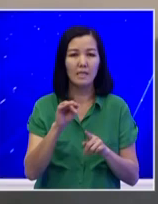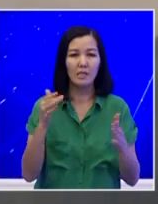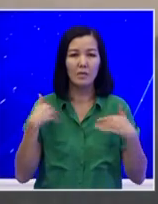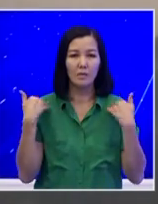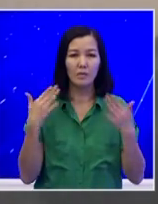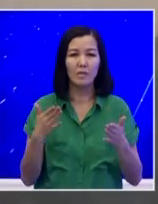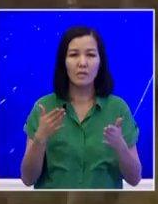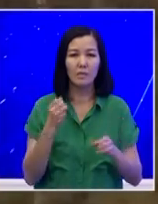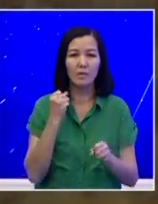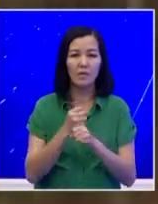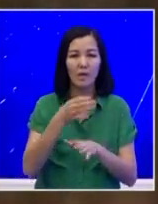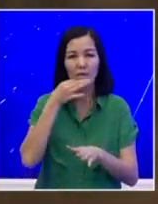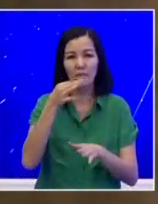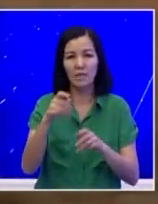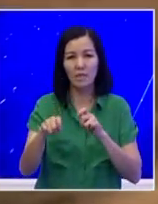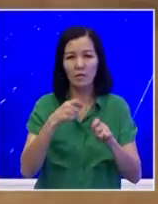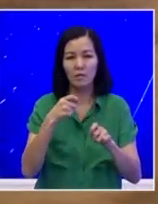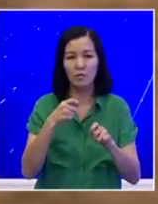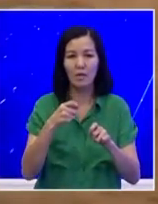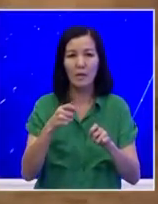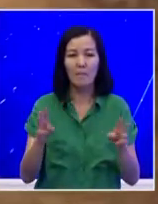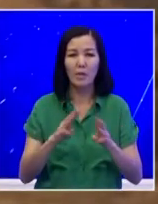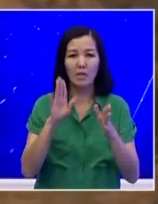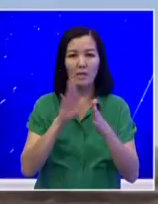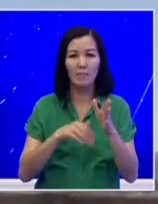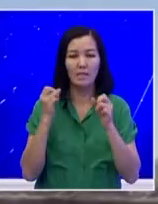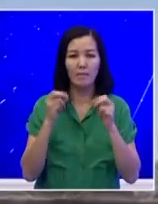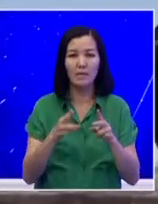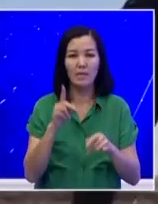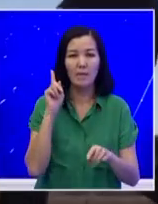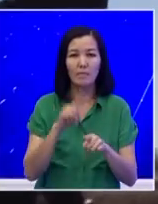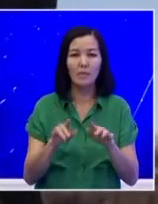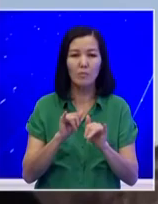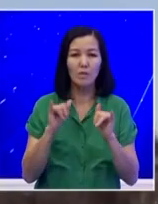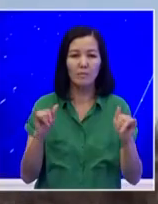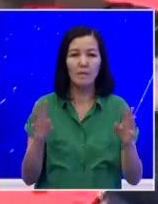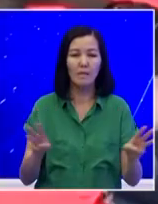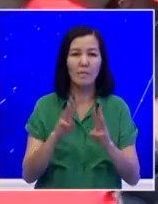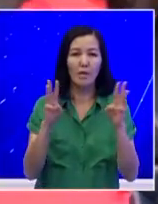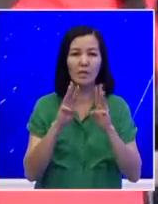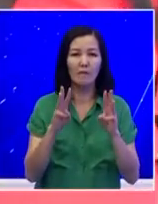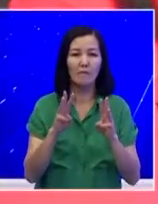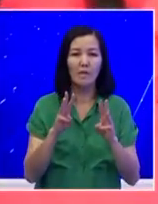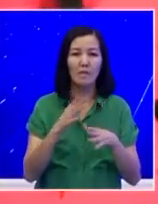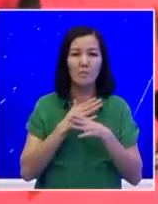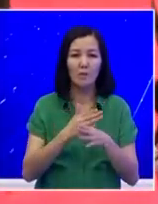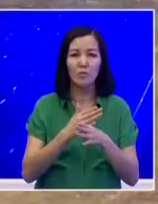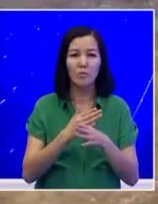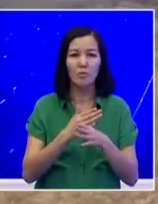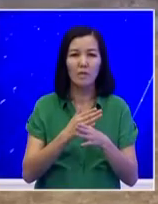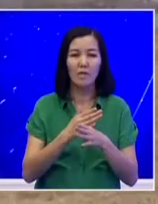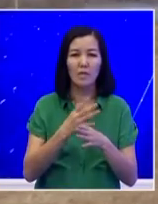предложил ужесточить ответственность за нарушение требований пожарной безопасности. Быстрому распространению пожаров